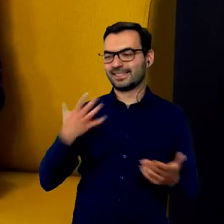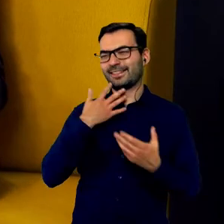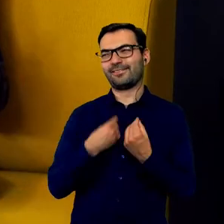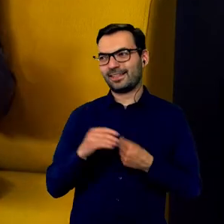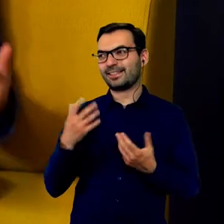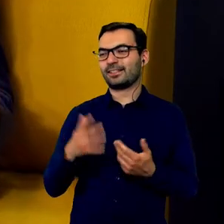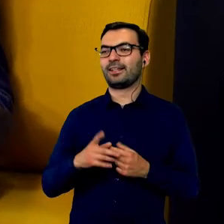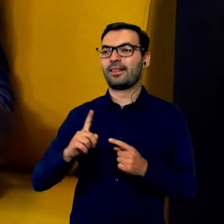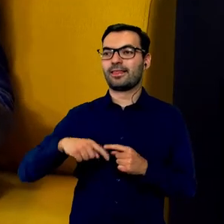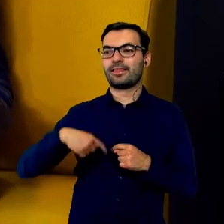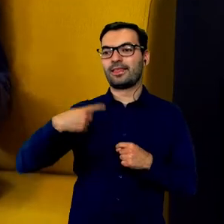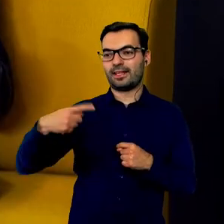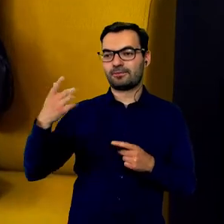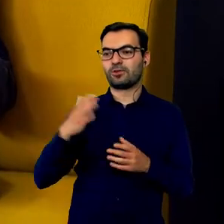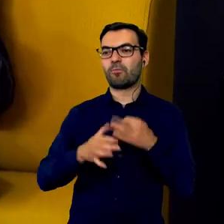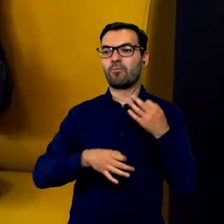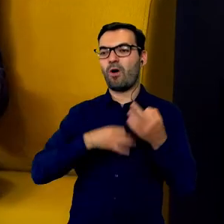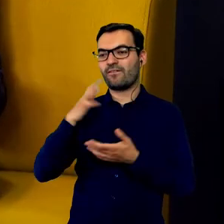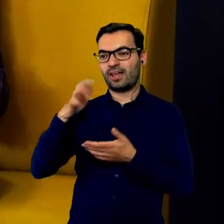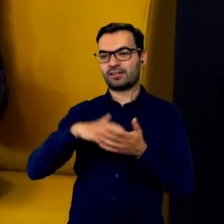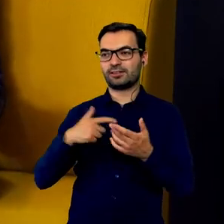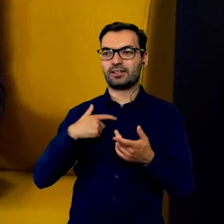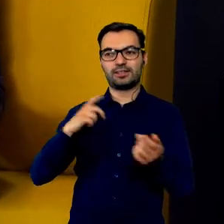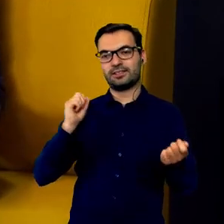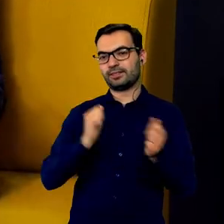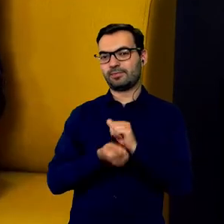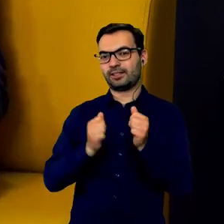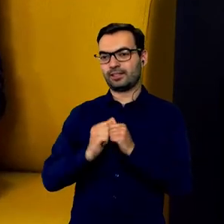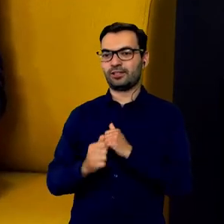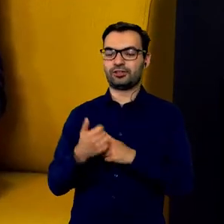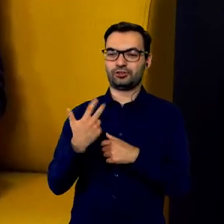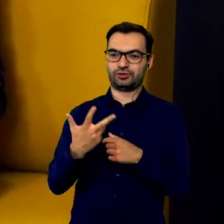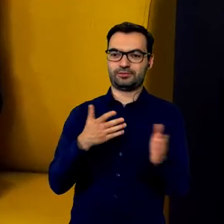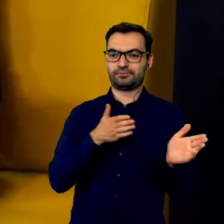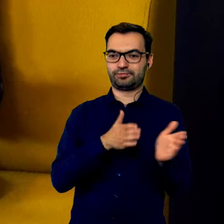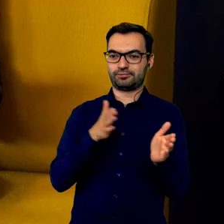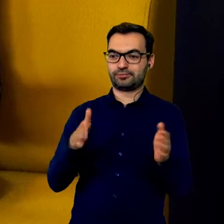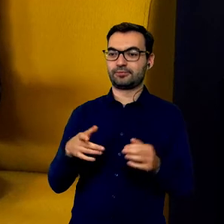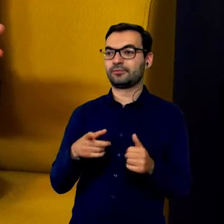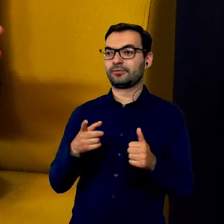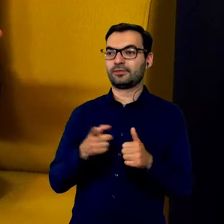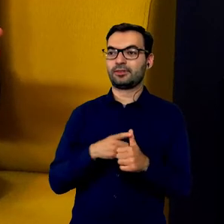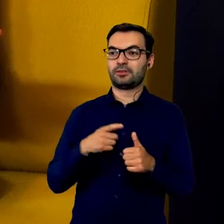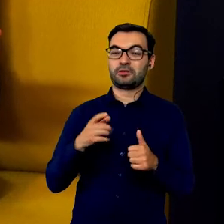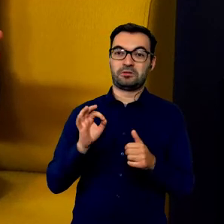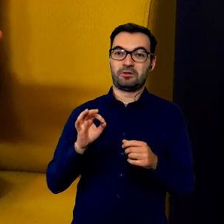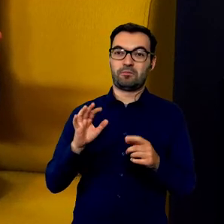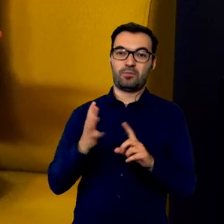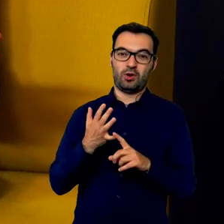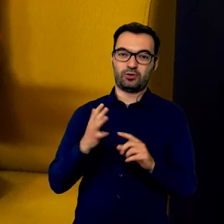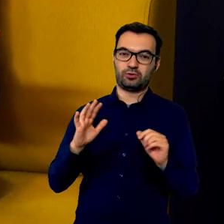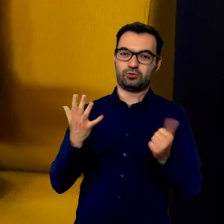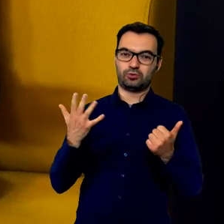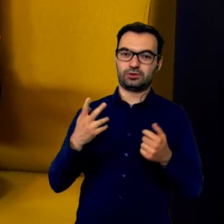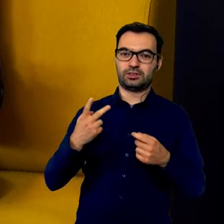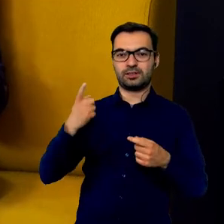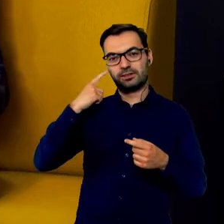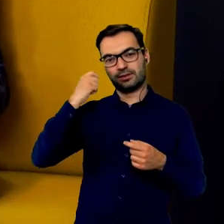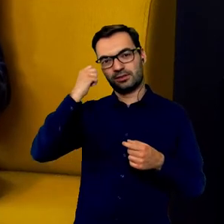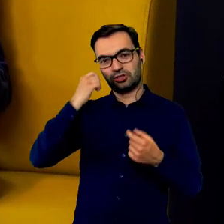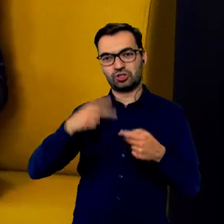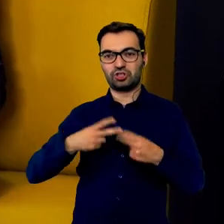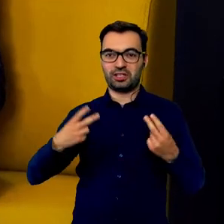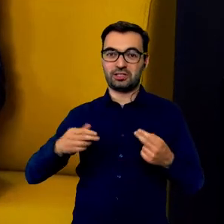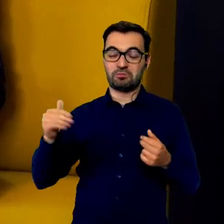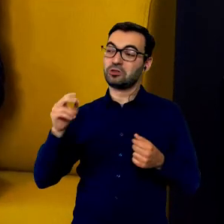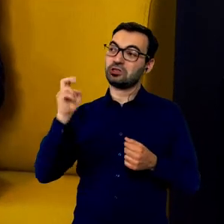dalej. Następne będą powieści. Ja mam taki płodozmian, trójpolówkę. To jest, nie wiem, piąty dziennik, szósty. Może to jest